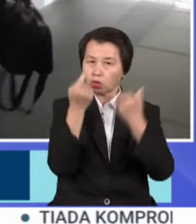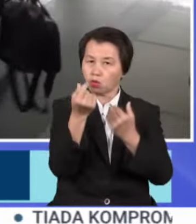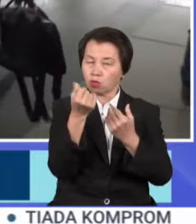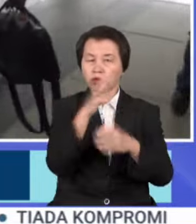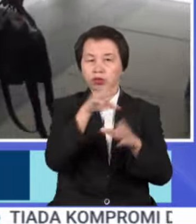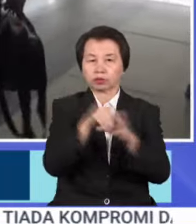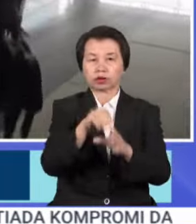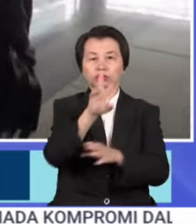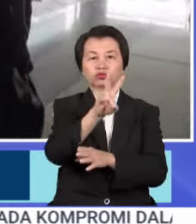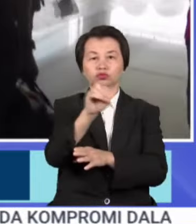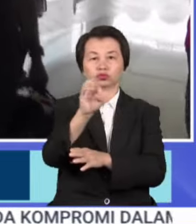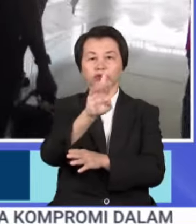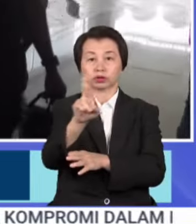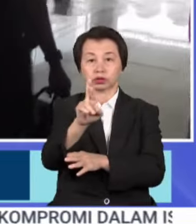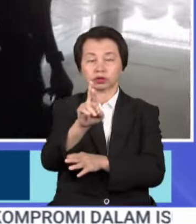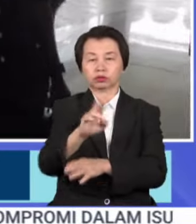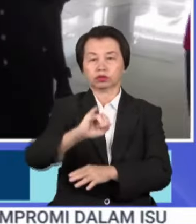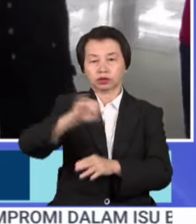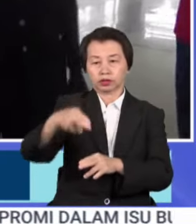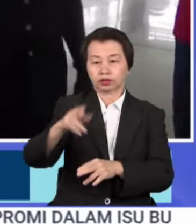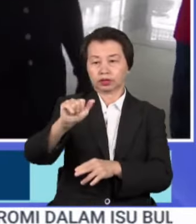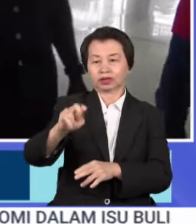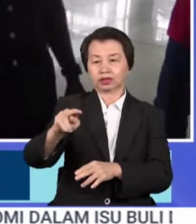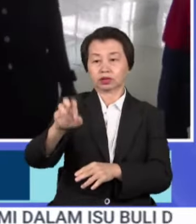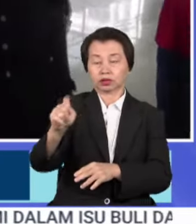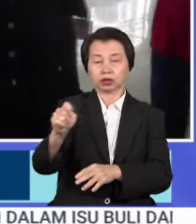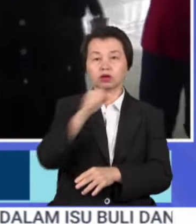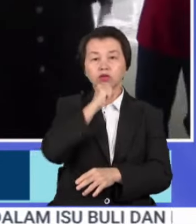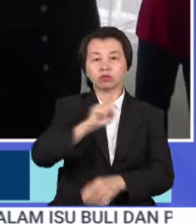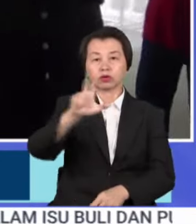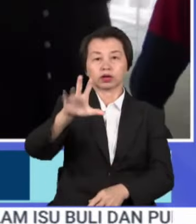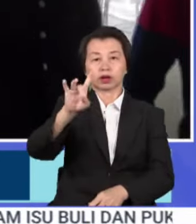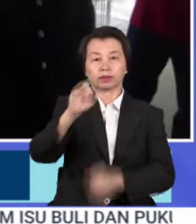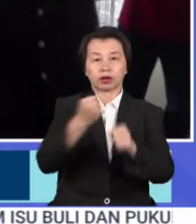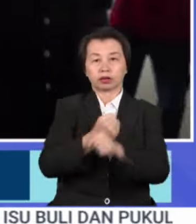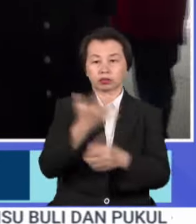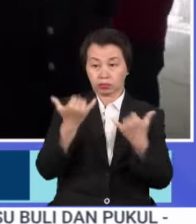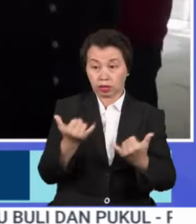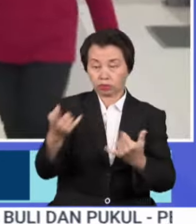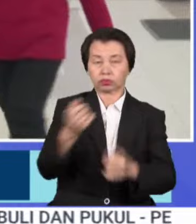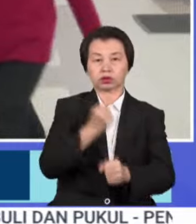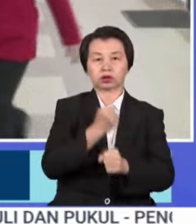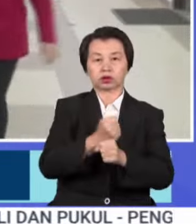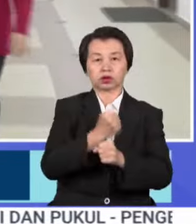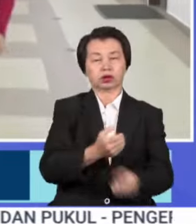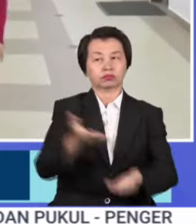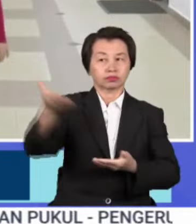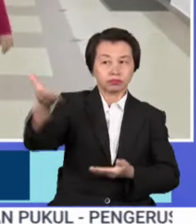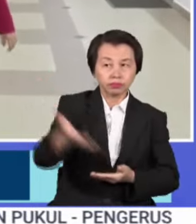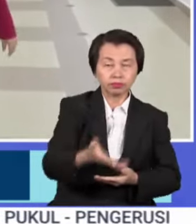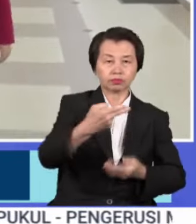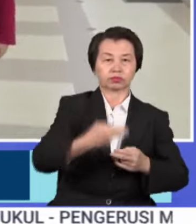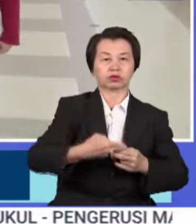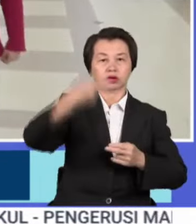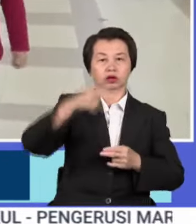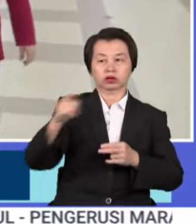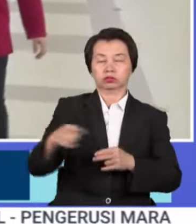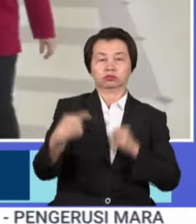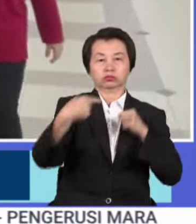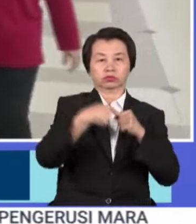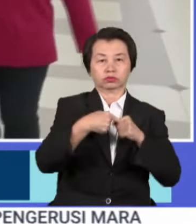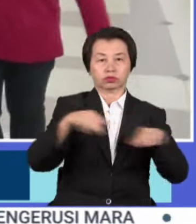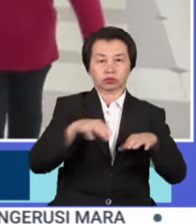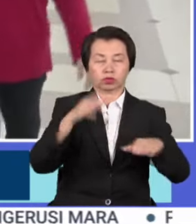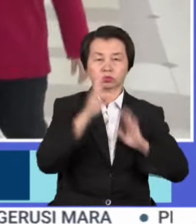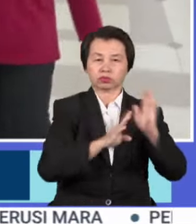lebih RM70,000. Janet PC Gomez, 38 tahun yang kini bekerja sebagai penyambut tetamu hotel, dituduh